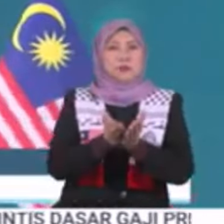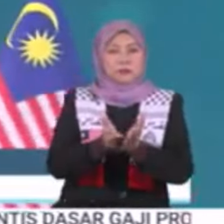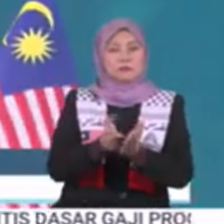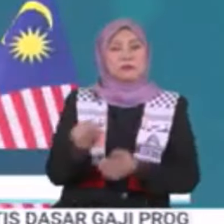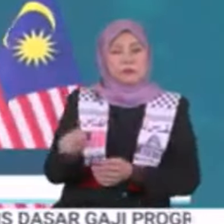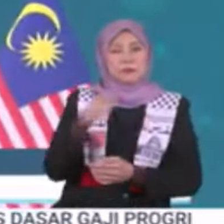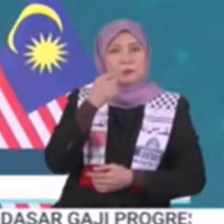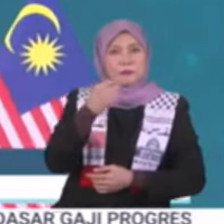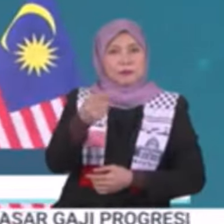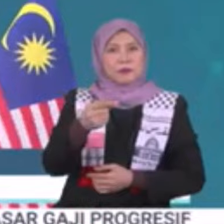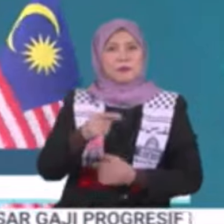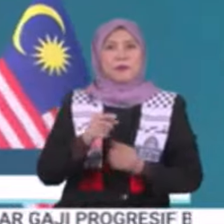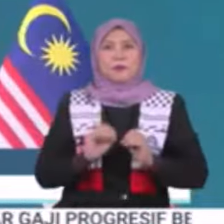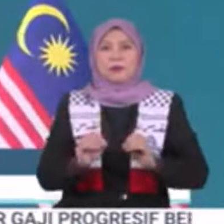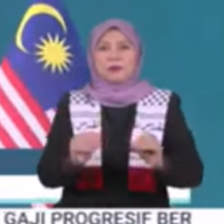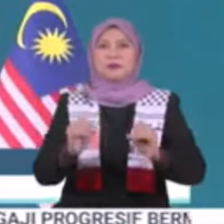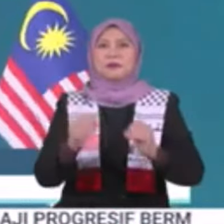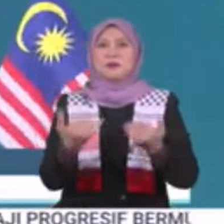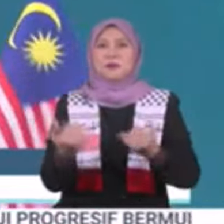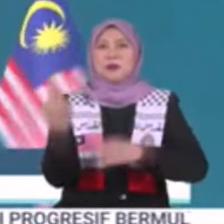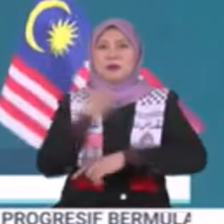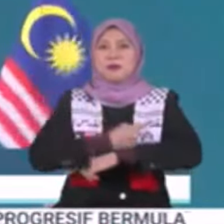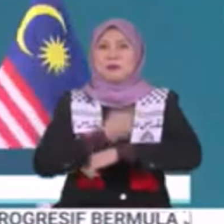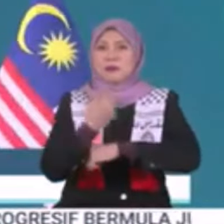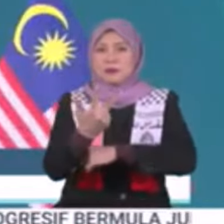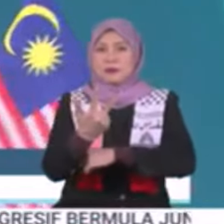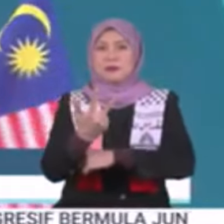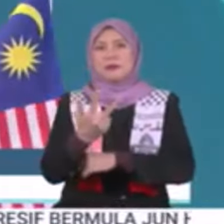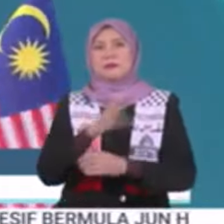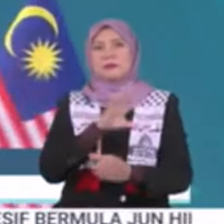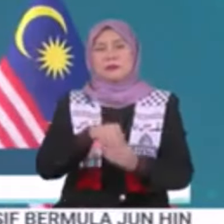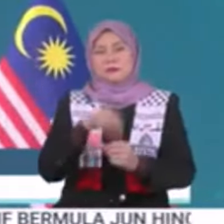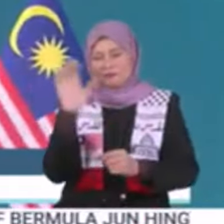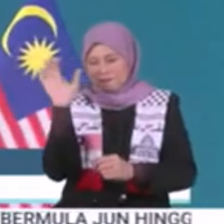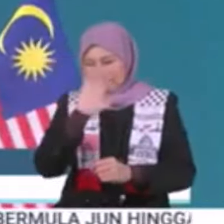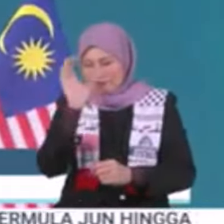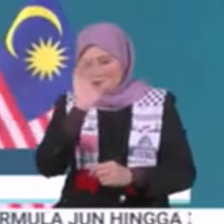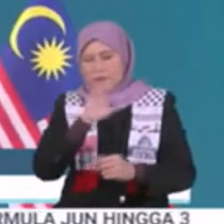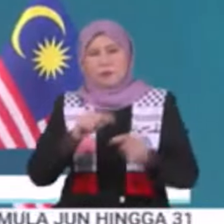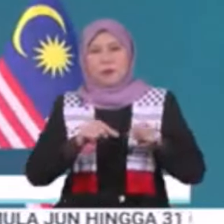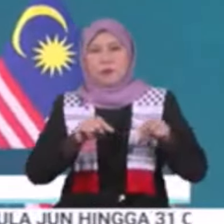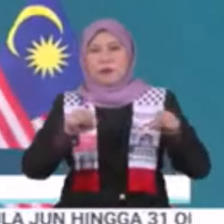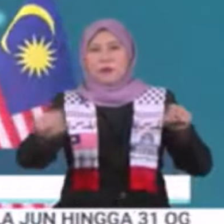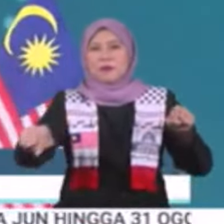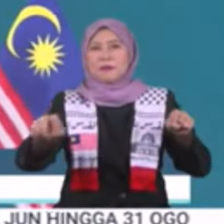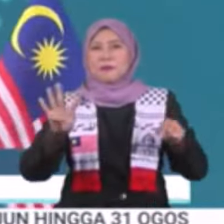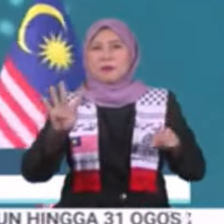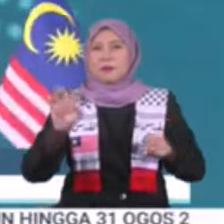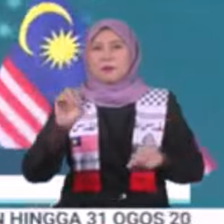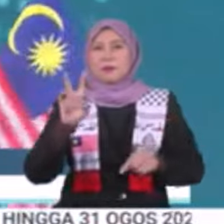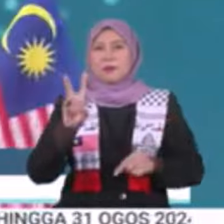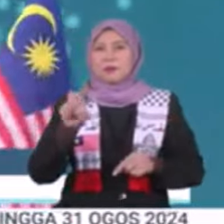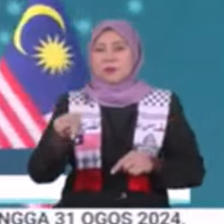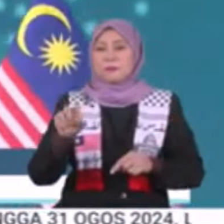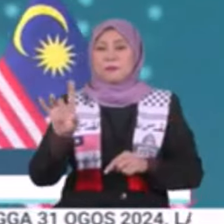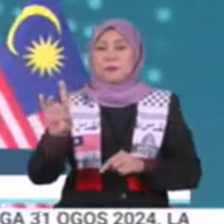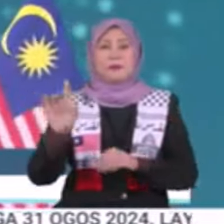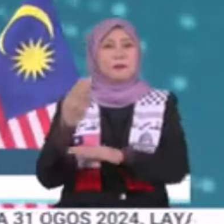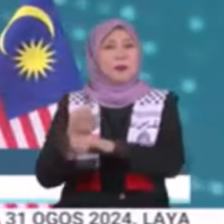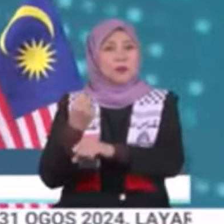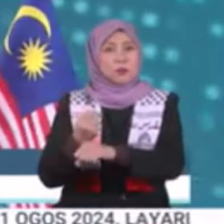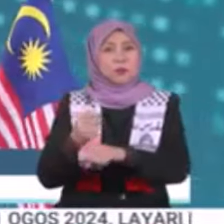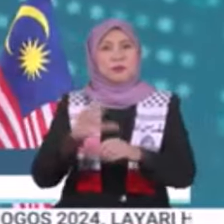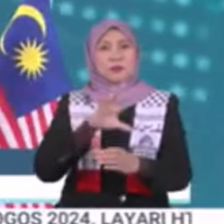Ghazali berkata, operasi yang memasuki hari ketiga itu melibatkan sektor pencarian seluas 407.8 batu